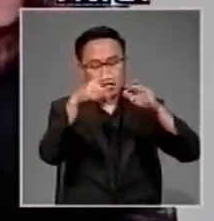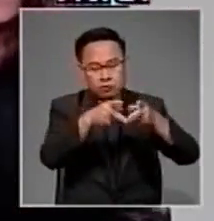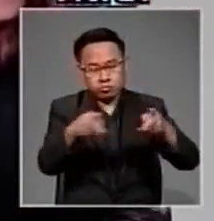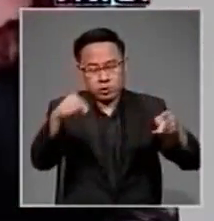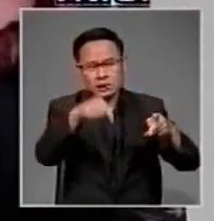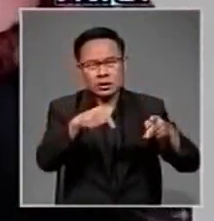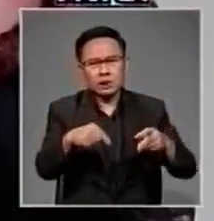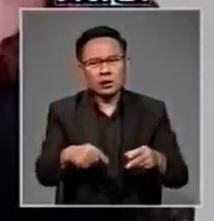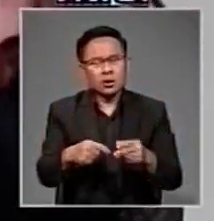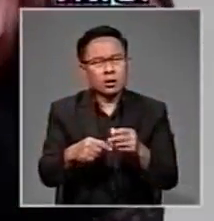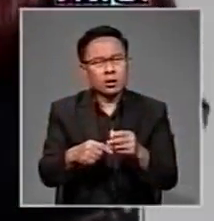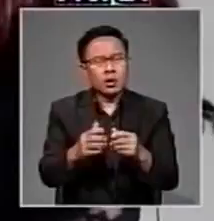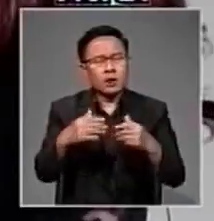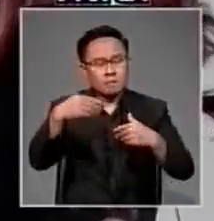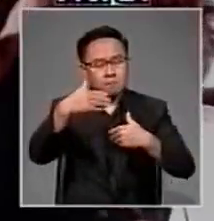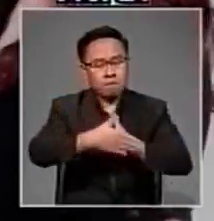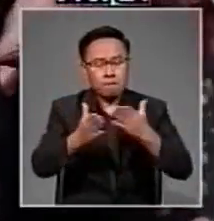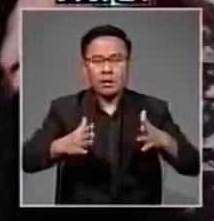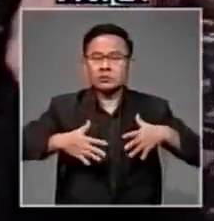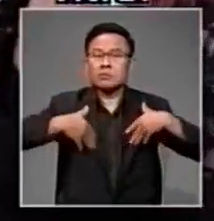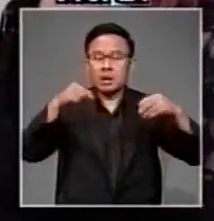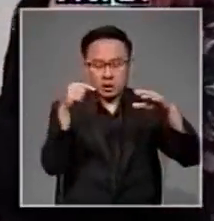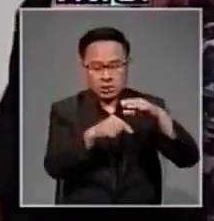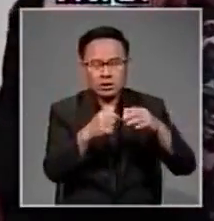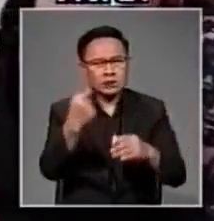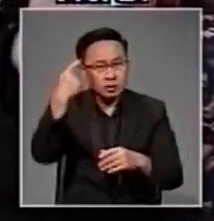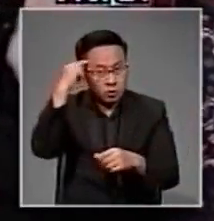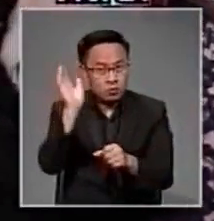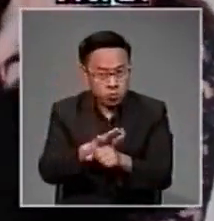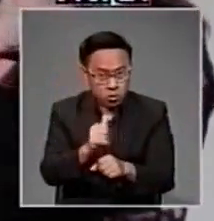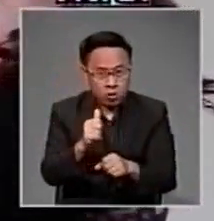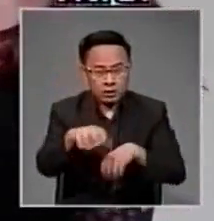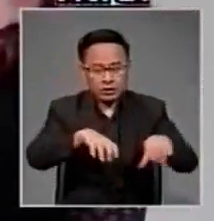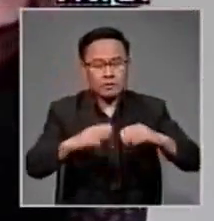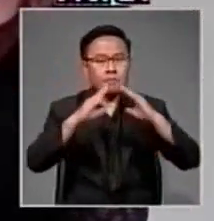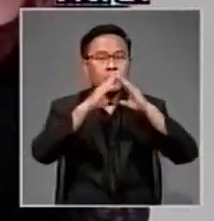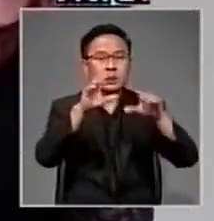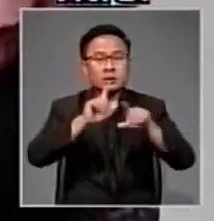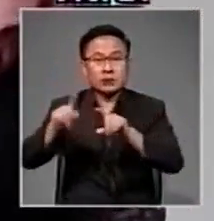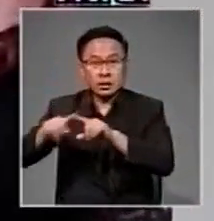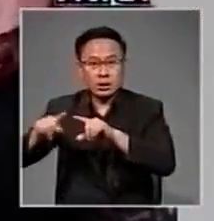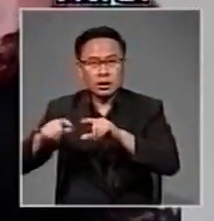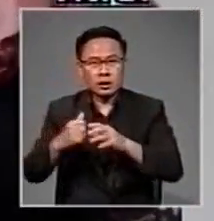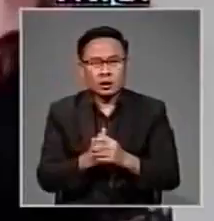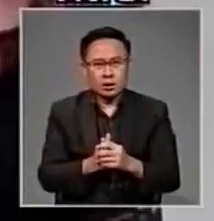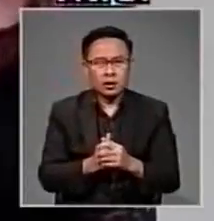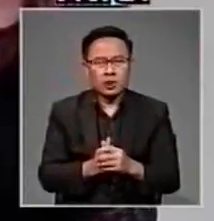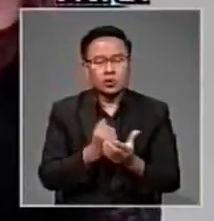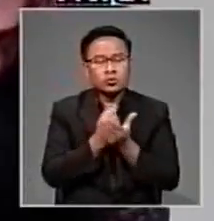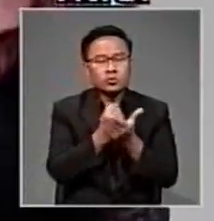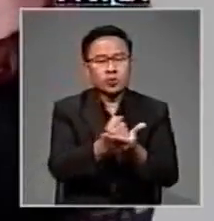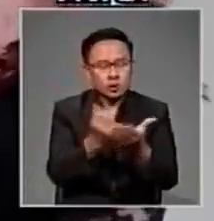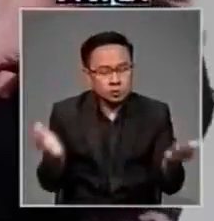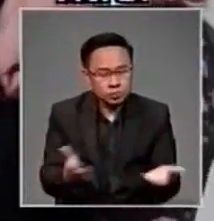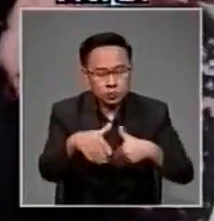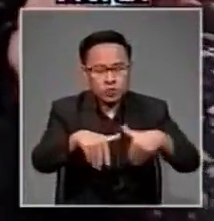นเยอะๆทีเดียวแต่ว่าวันนี้เนี่ยพาเข้ามาในบ้านแล้วเนี่ยนะค่อนข้างที่จะน่าอยู่แล้วก็โล่งโปร่งสบายมากที่สุดก็คือมีการจั